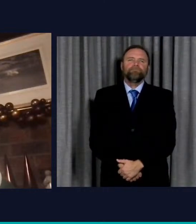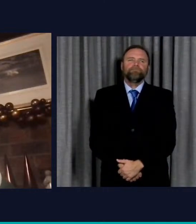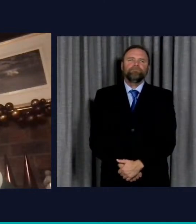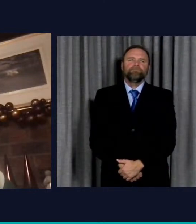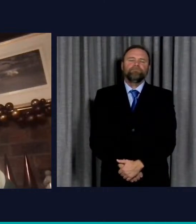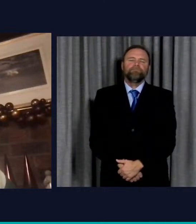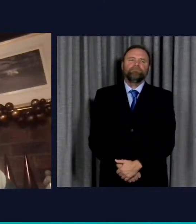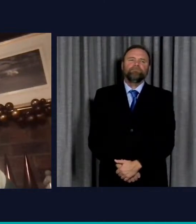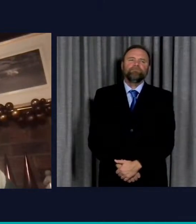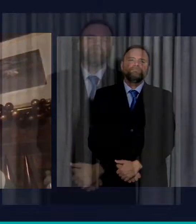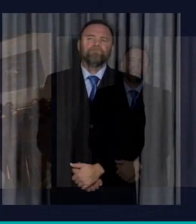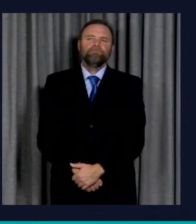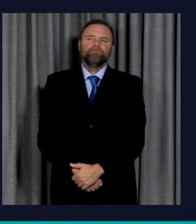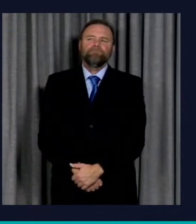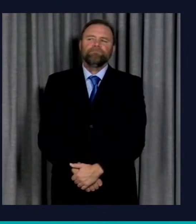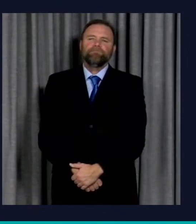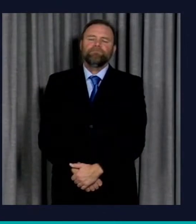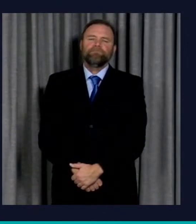yn ddigon?